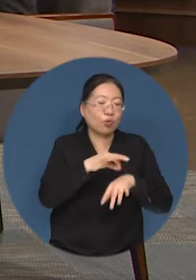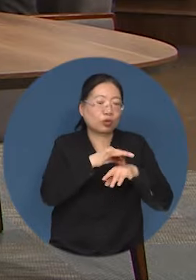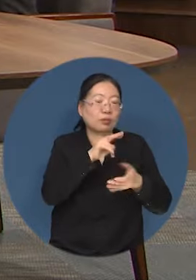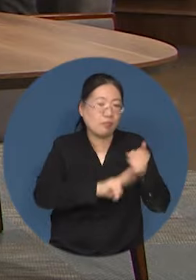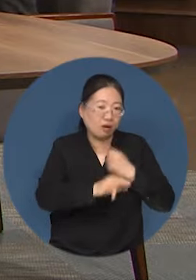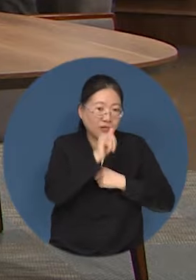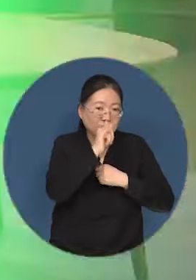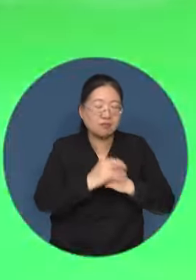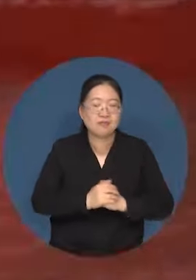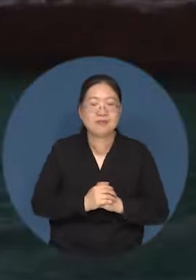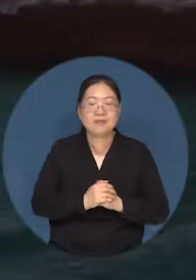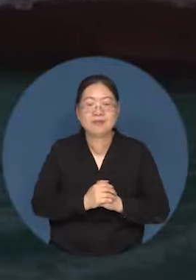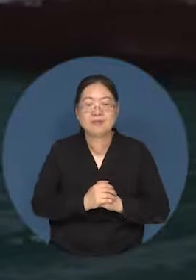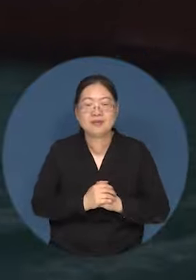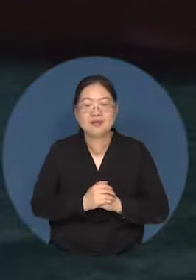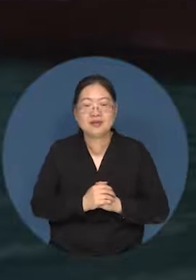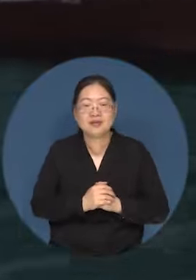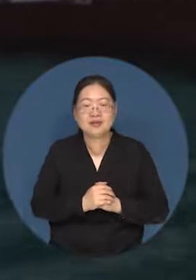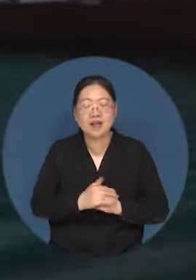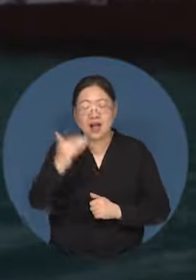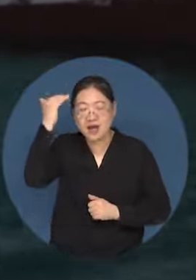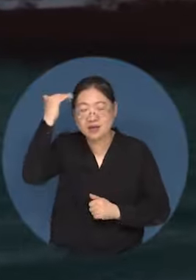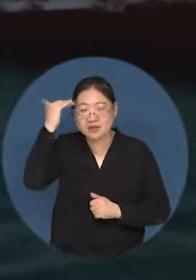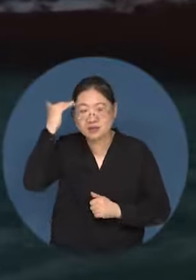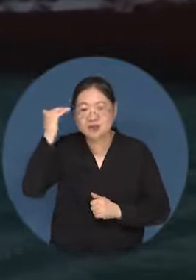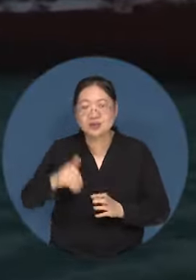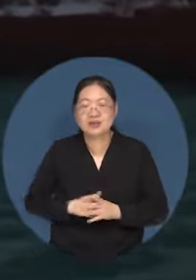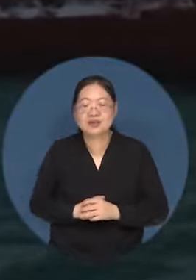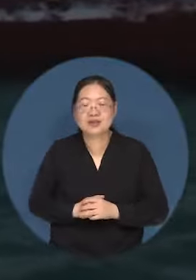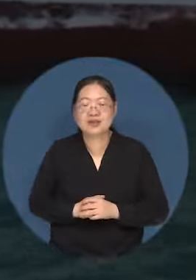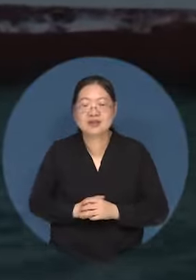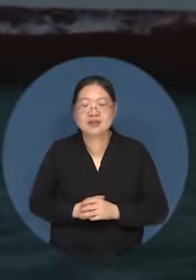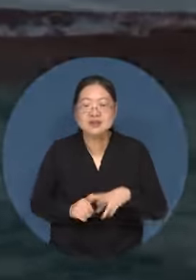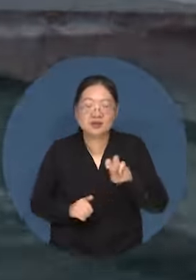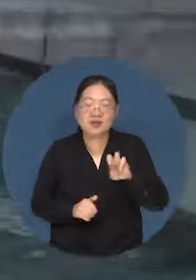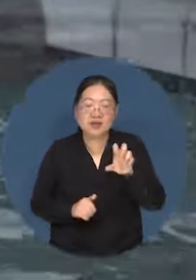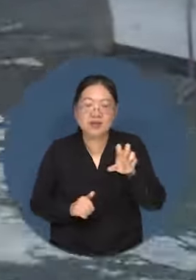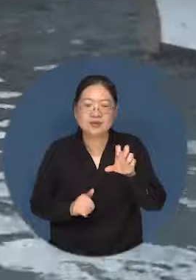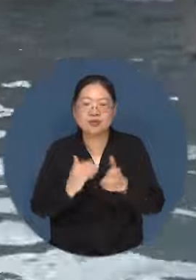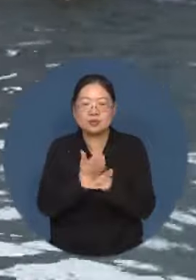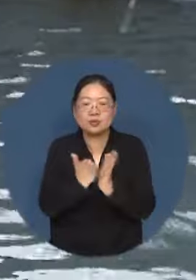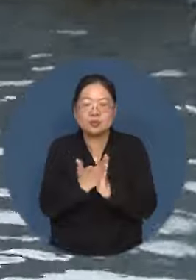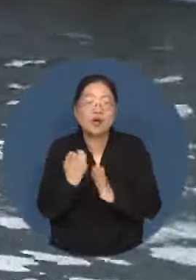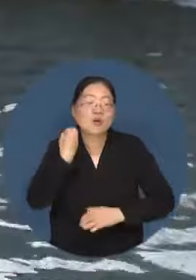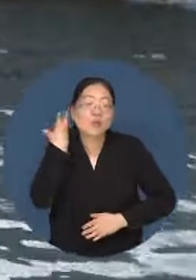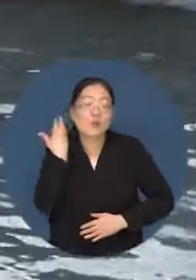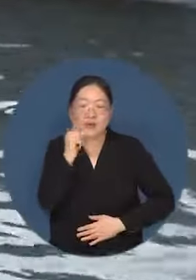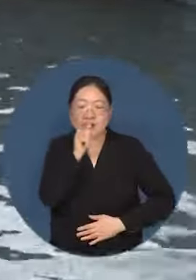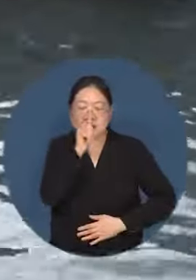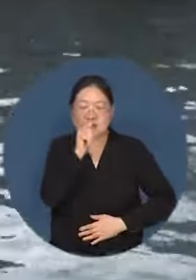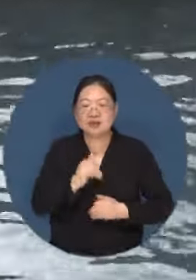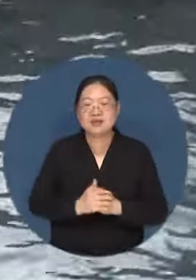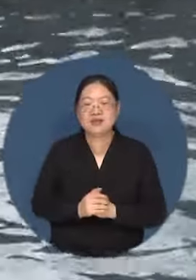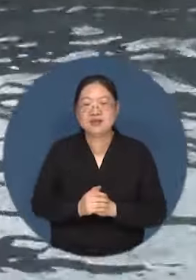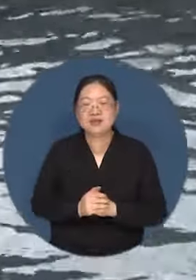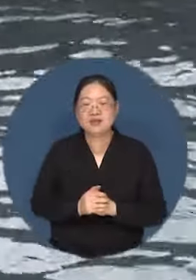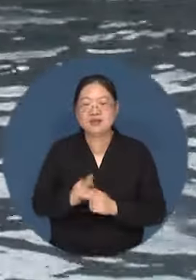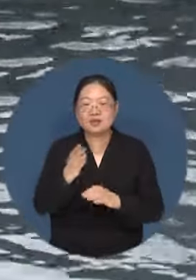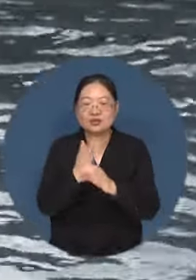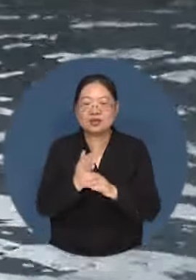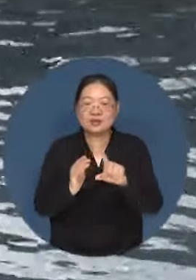않습니까? 지금 우리나라에 총 35종의 고래가 있는데 예. 그